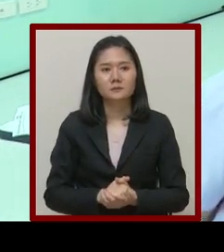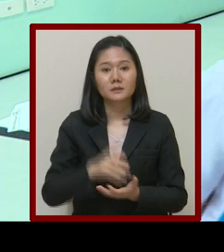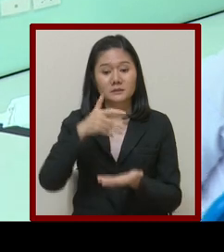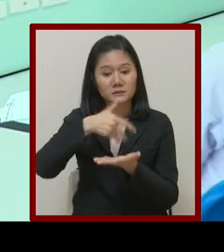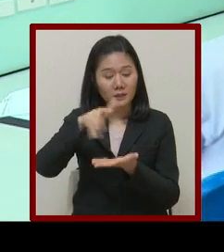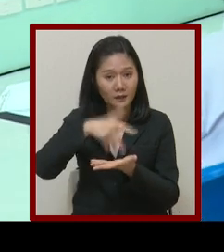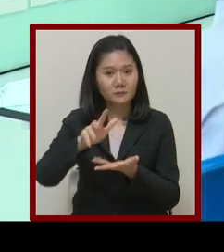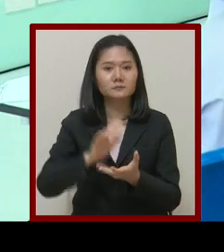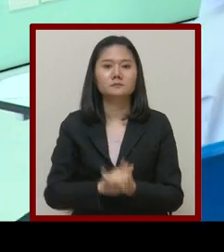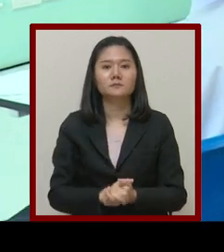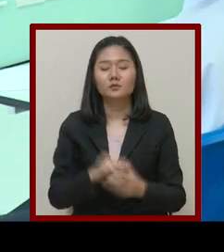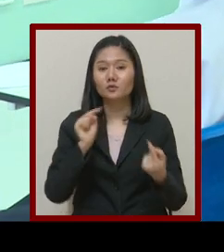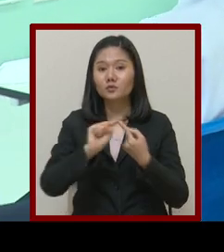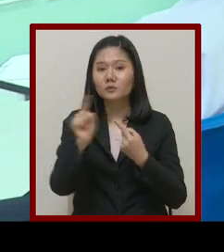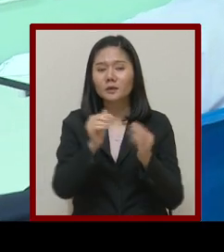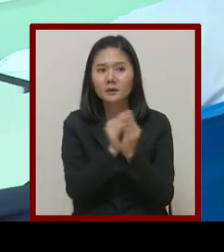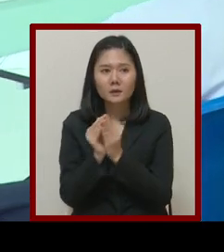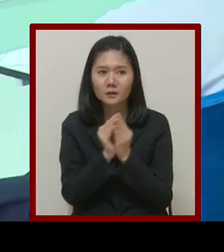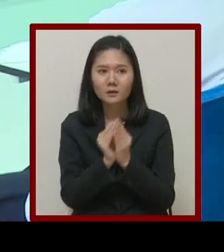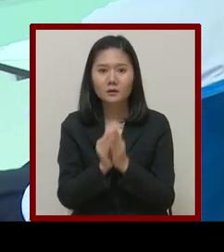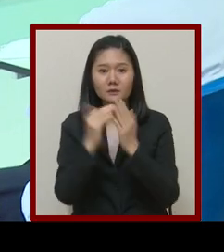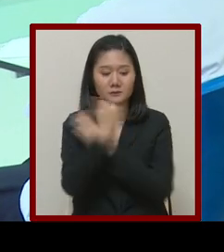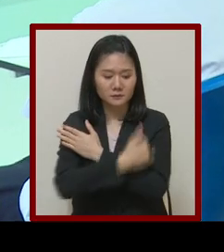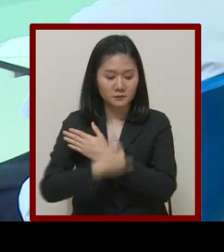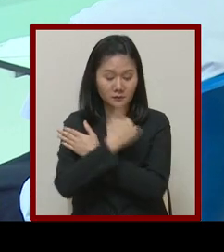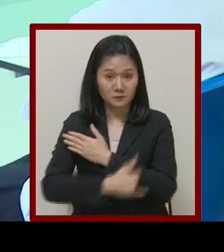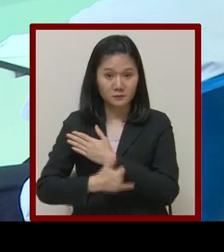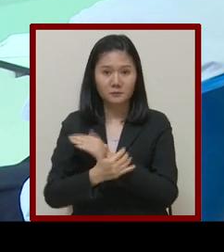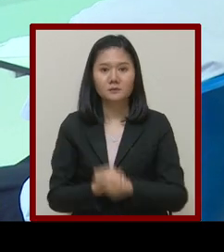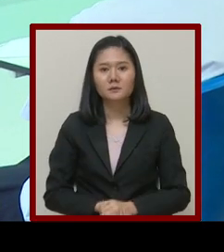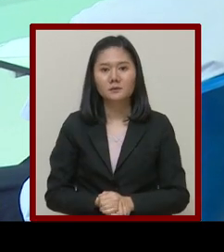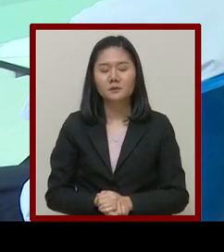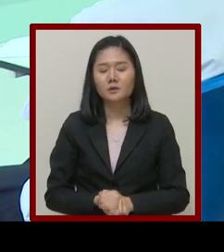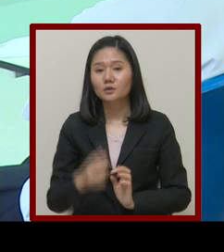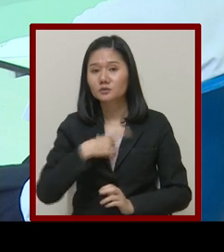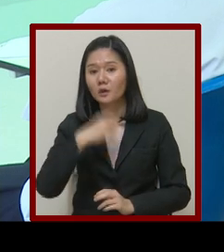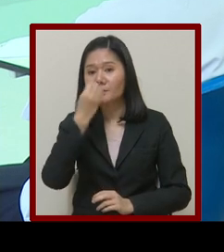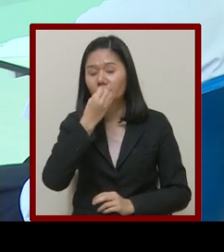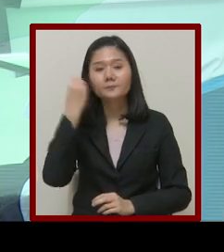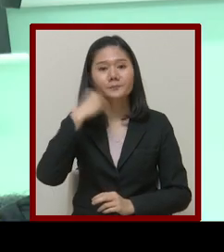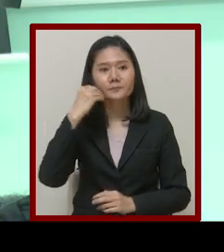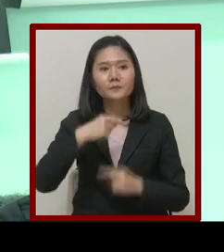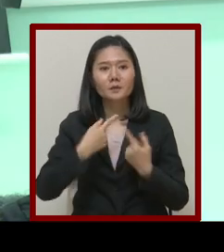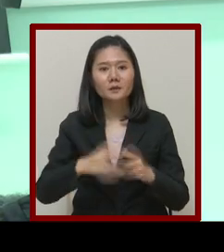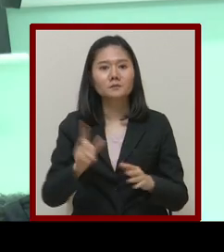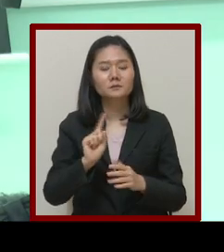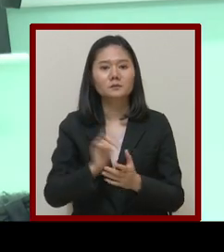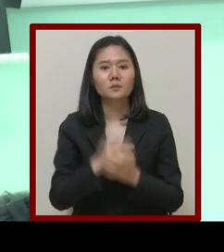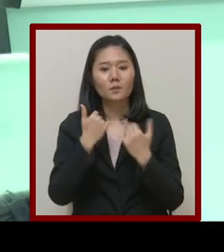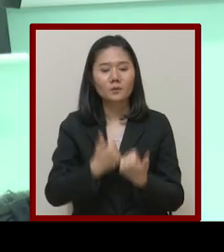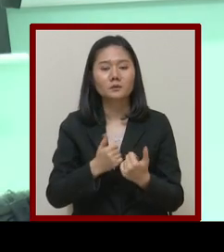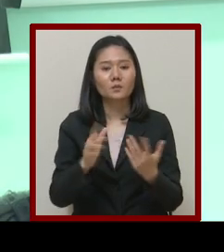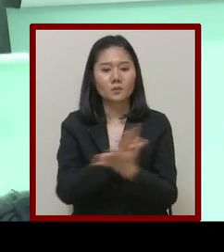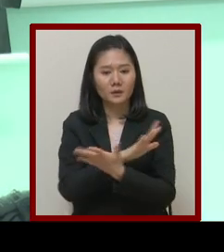พวกผักสลัดก็จะเป็นอาหารของต่างประเทศหรือชาวต่างประเทศเขาจะนิยมรับประทานใช่ไหมแล้วเราก็